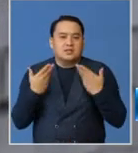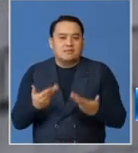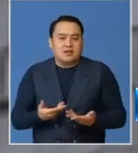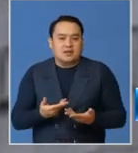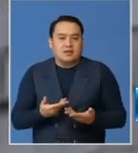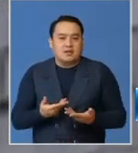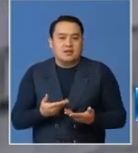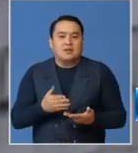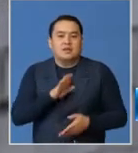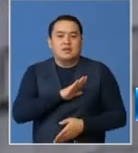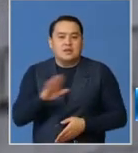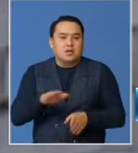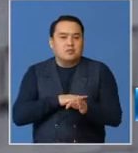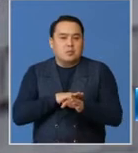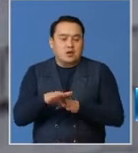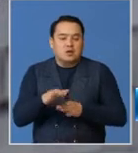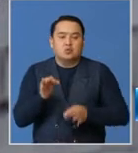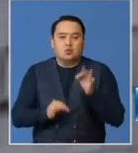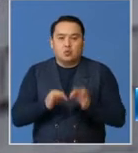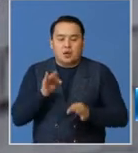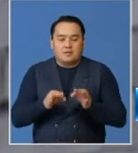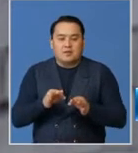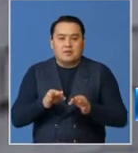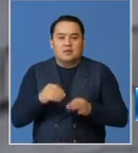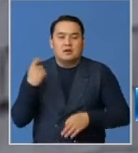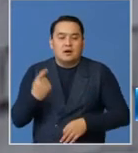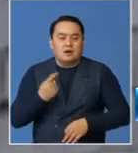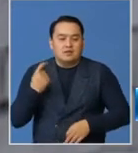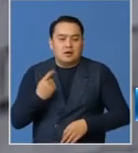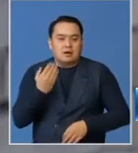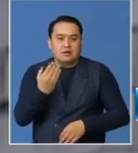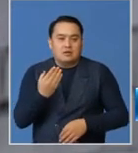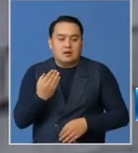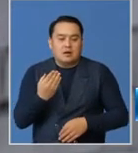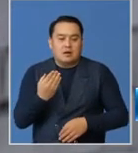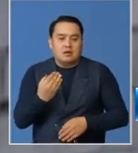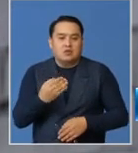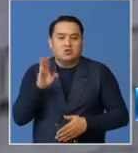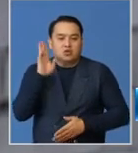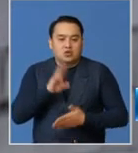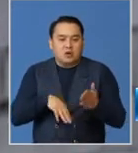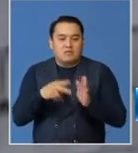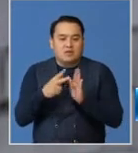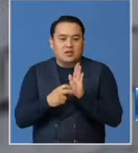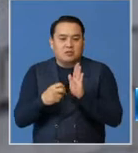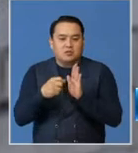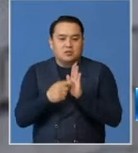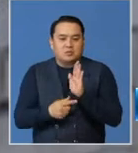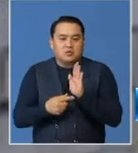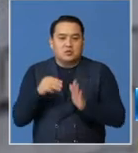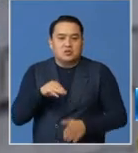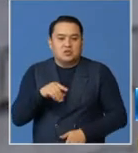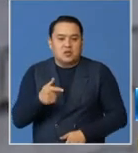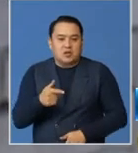о неисполнении решения суда должника, определением суда был наложен штраф 817 700